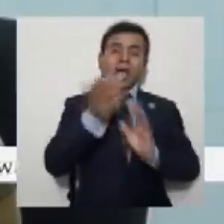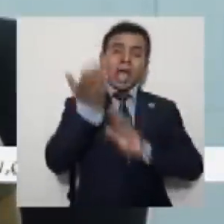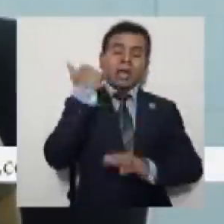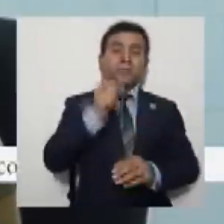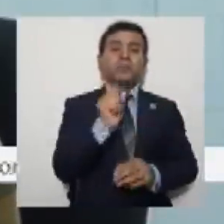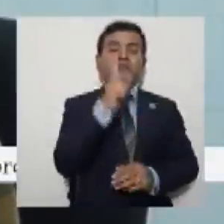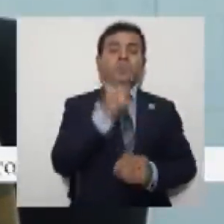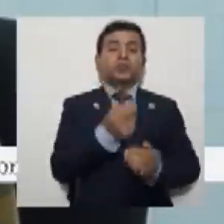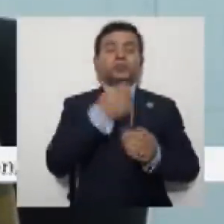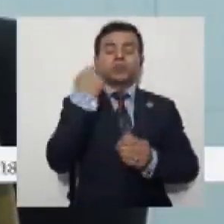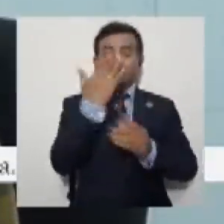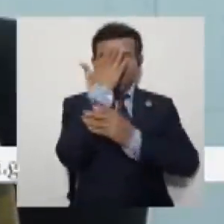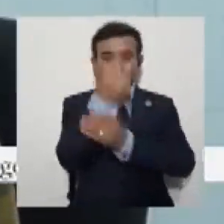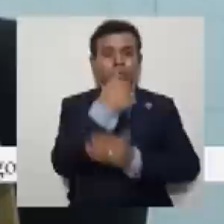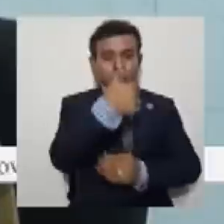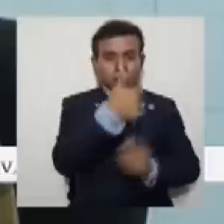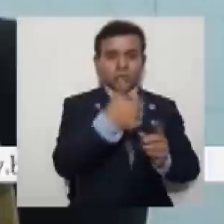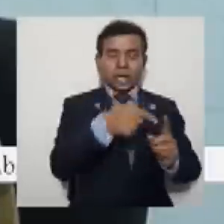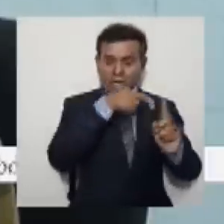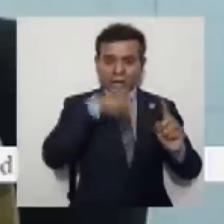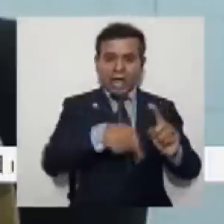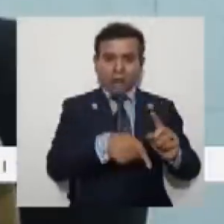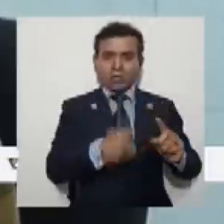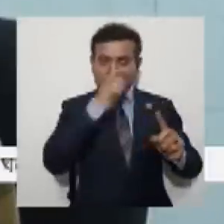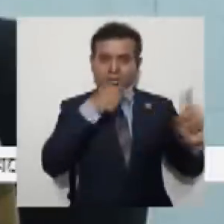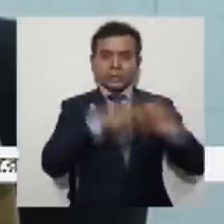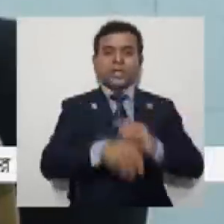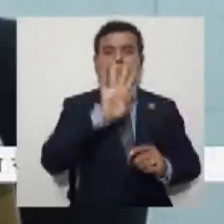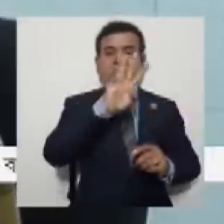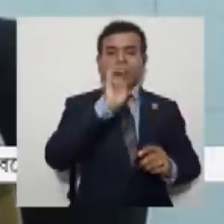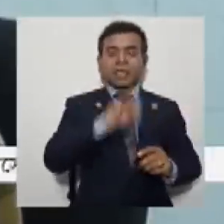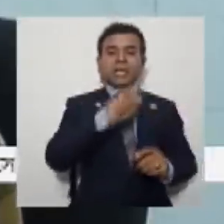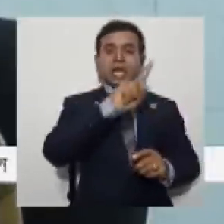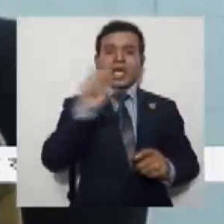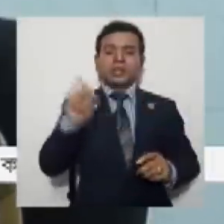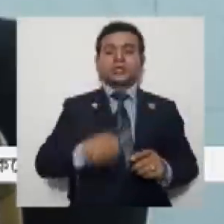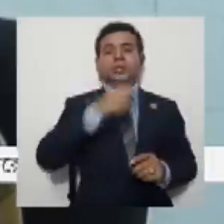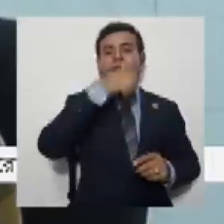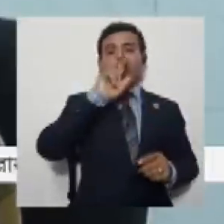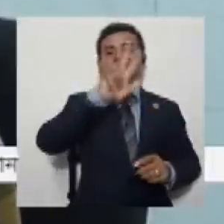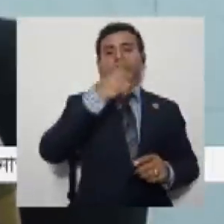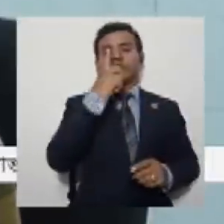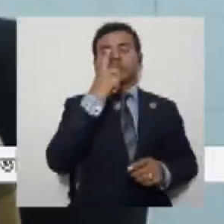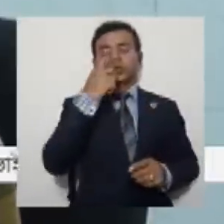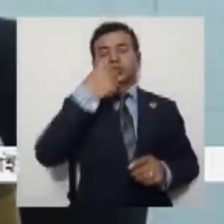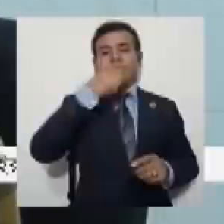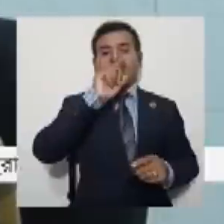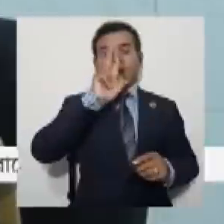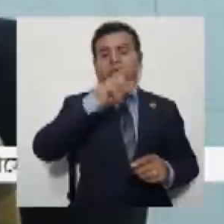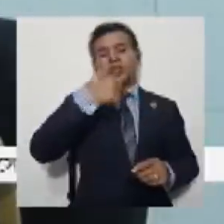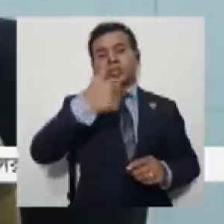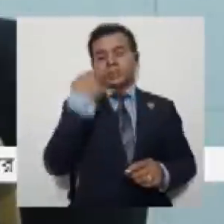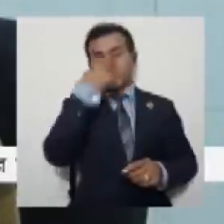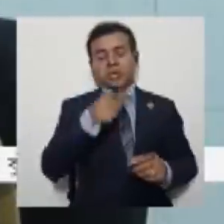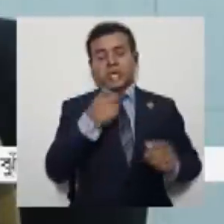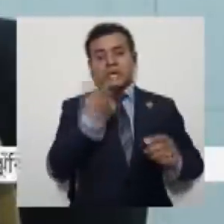কাজে আমরা যদি স্বাস্থ্য পরামর্শ মেনে না চলি তাহলে এই হার আরো অনেক বেশি বেড়ে যাবে। কাজে আপনারা নিজেরা সচেতন